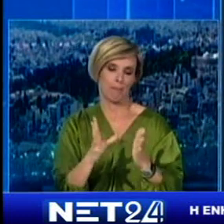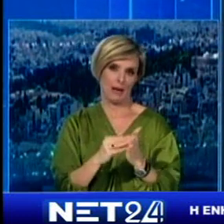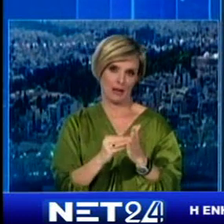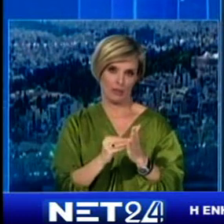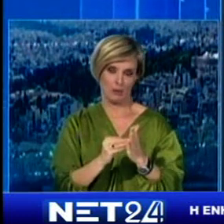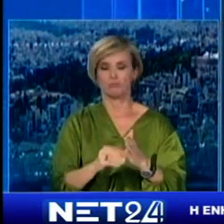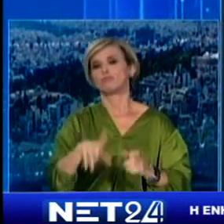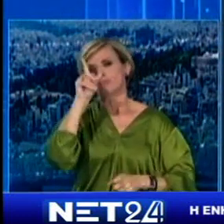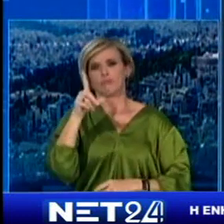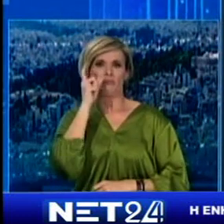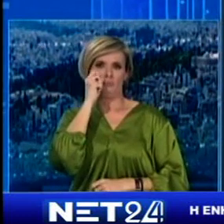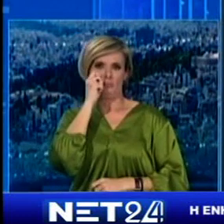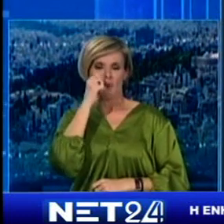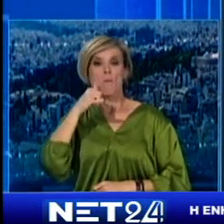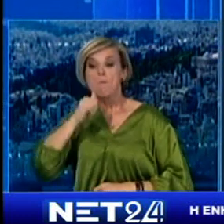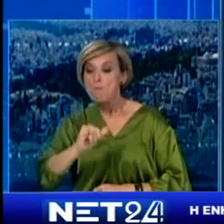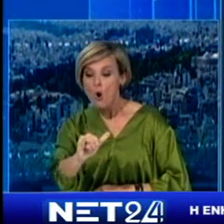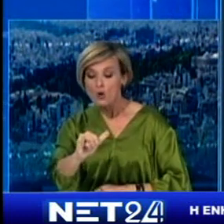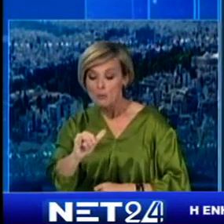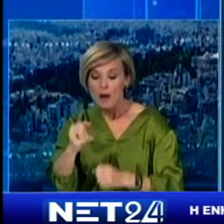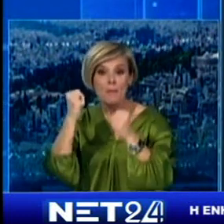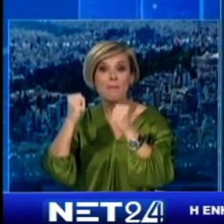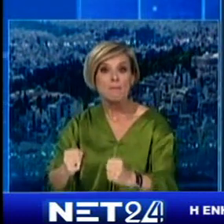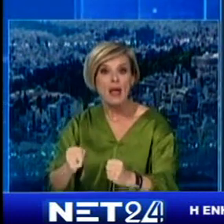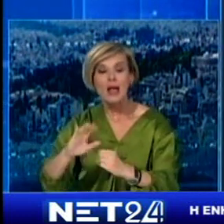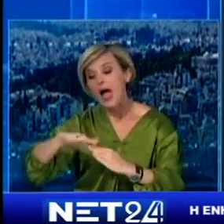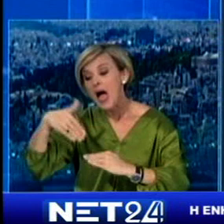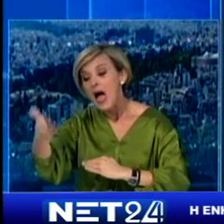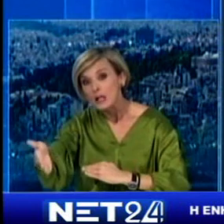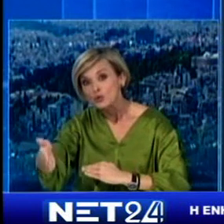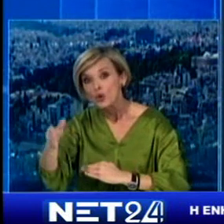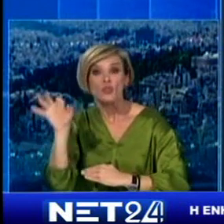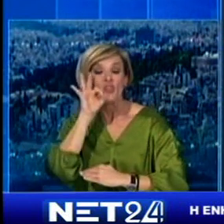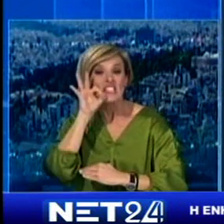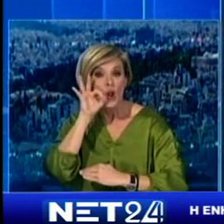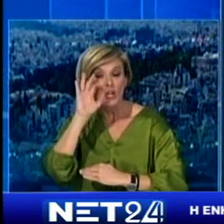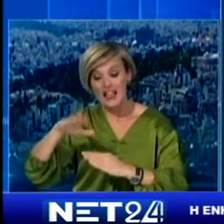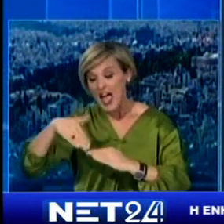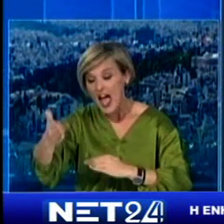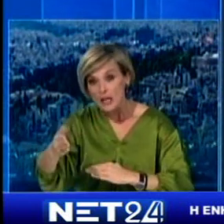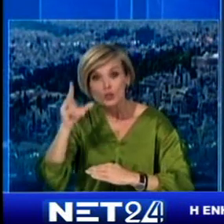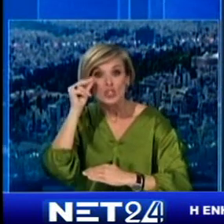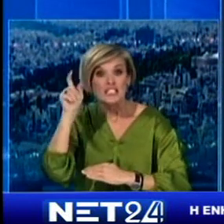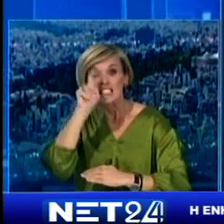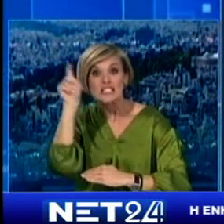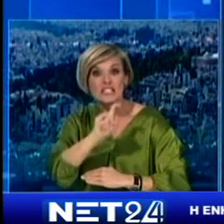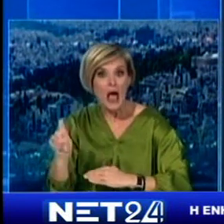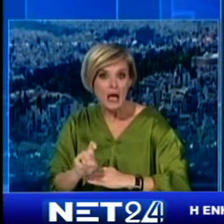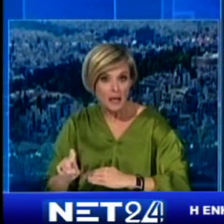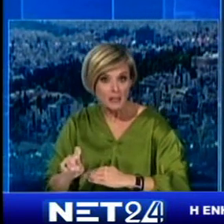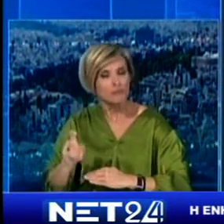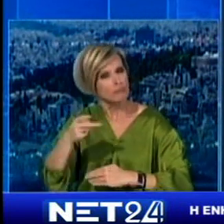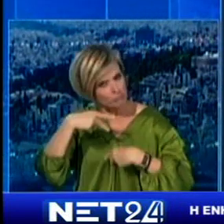όταν κάποιος μένει μόνιμα εκτός της Θεσσαλονίκης και των Σερών, μπορεί να ταξιδέψει, αλλά δεν είναι δυνατή η επιστροφή